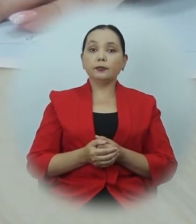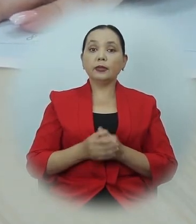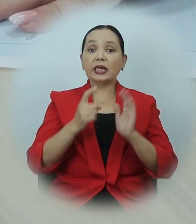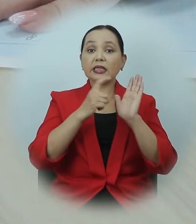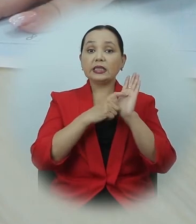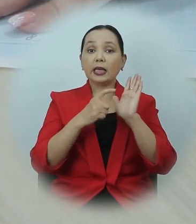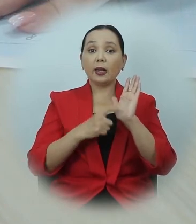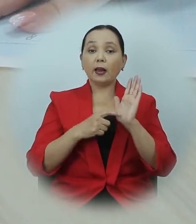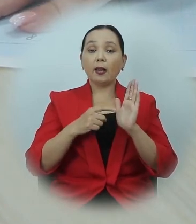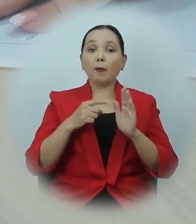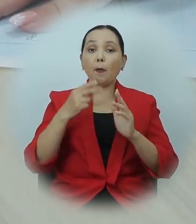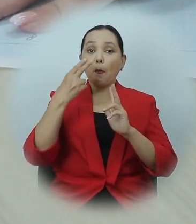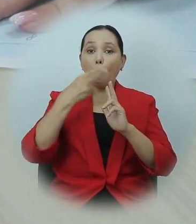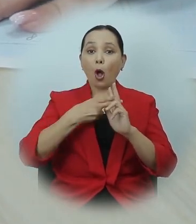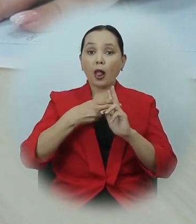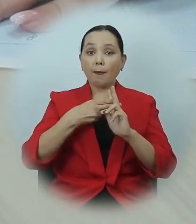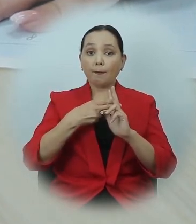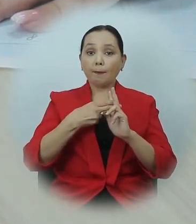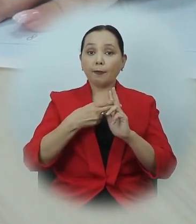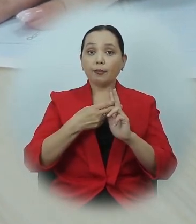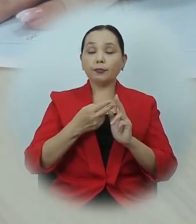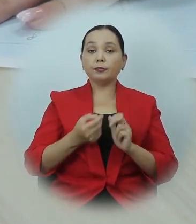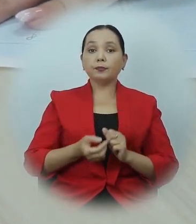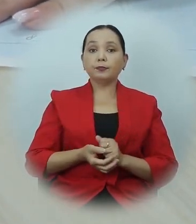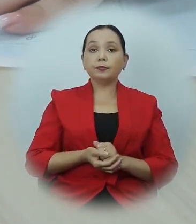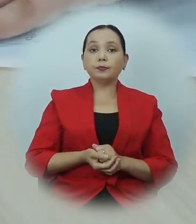Делим нашу линию напополам.